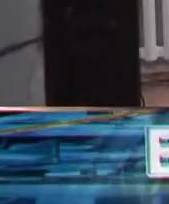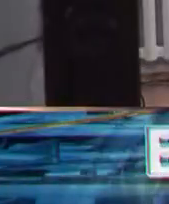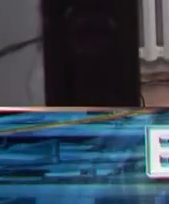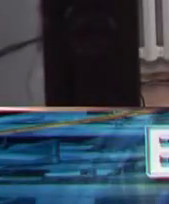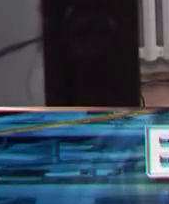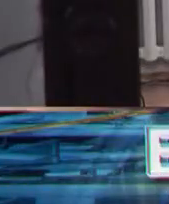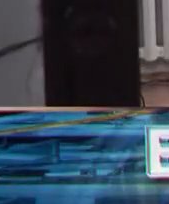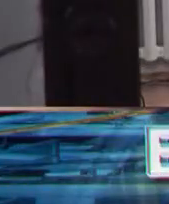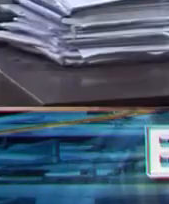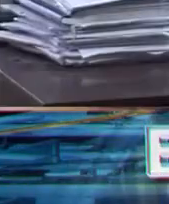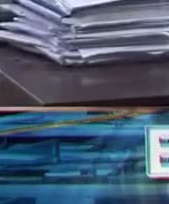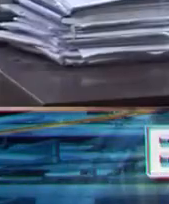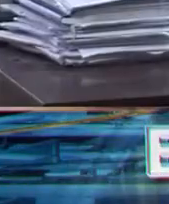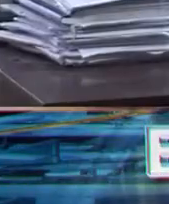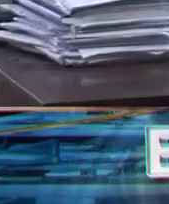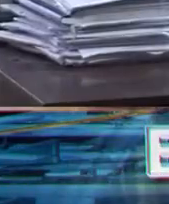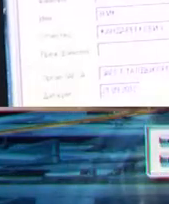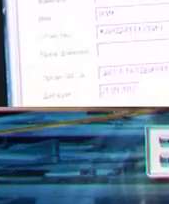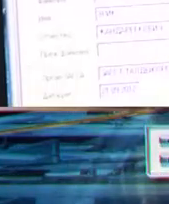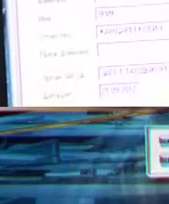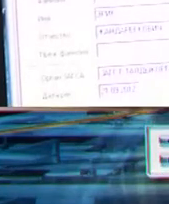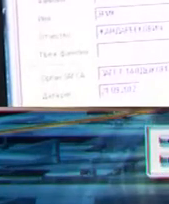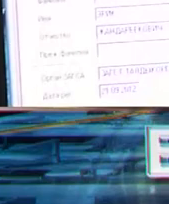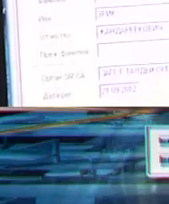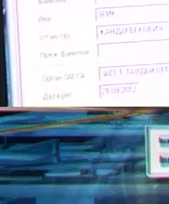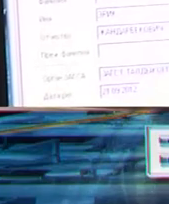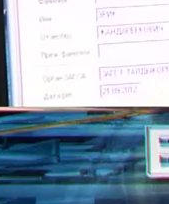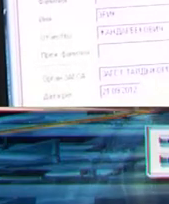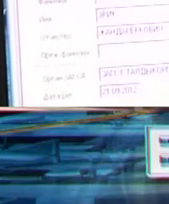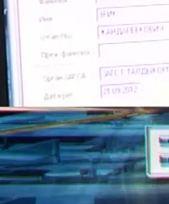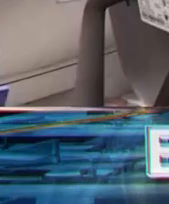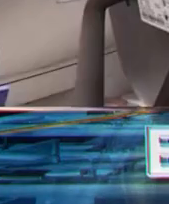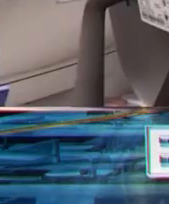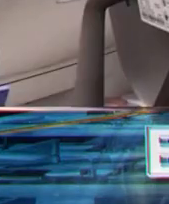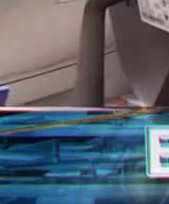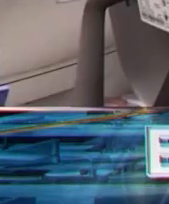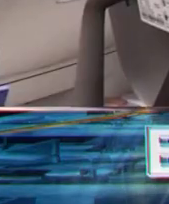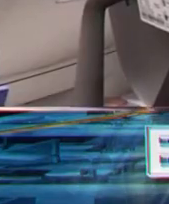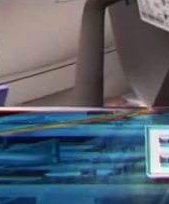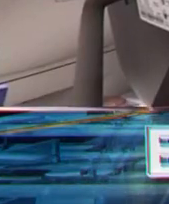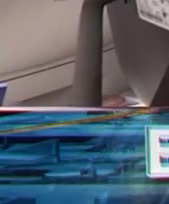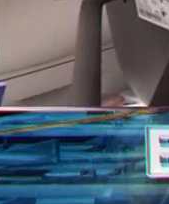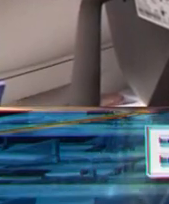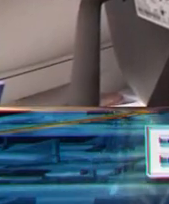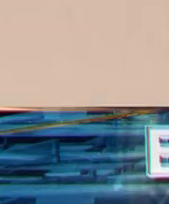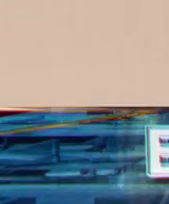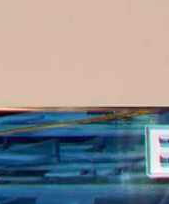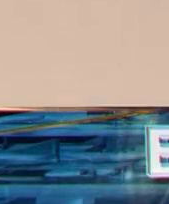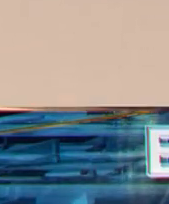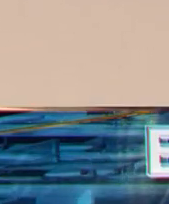Елімізде қандастарды қабылдаудың 2020 жылға арналған квотасы белгіленді. Үкімет қаулысымен бөлініп отырған жеңілдік